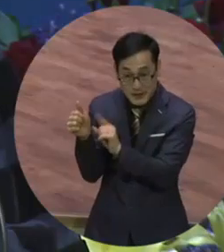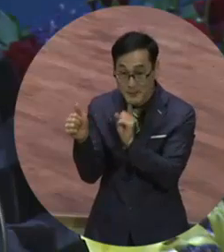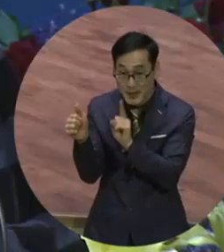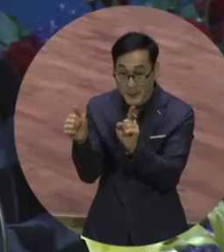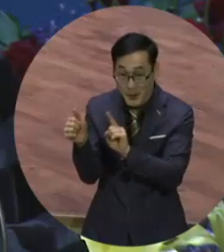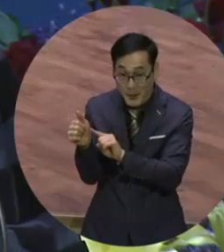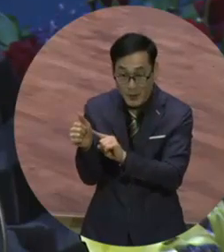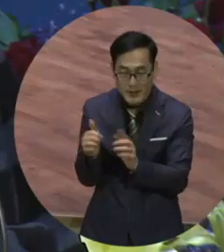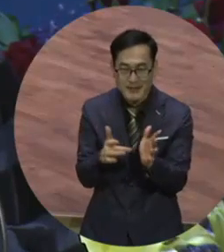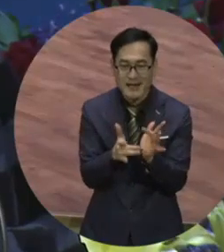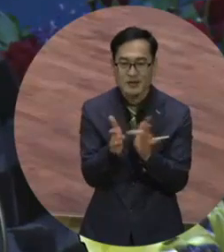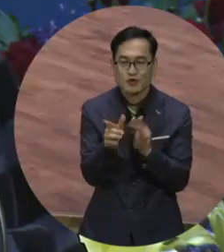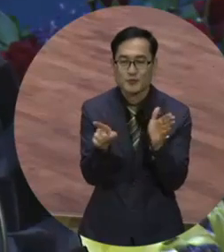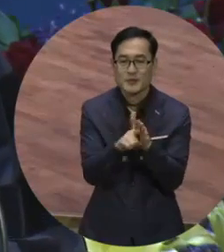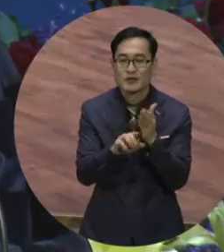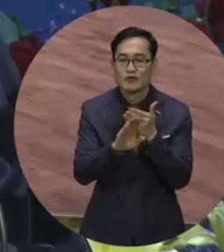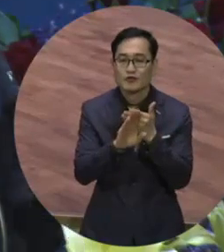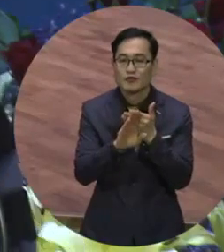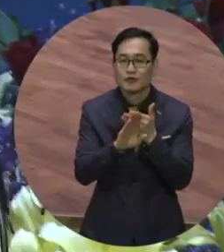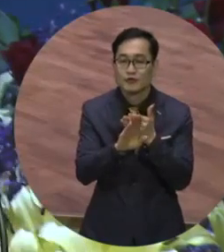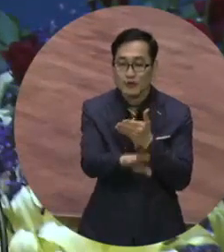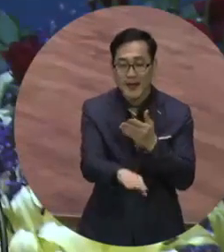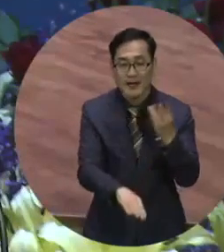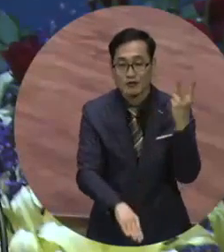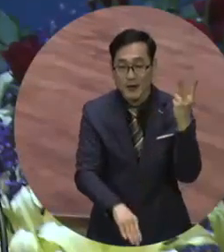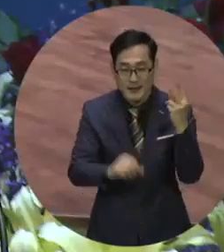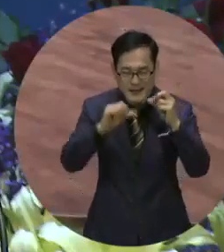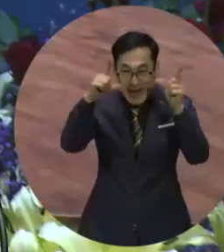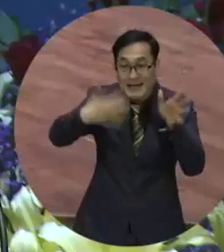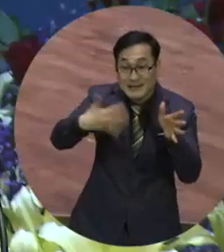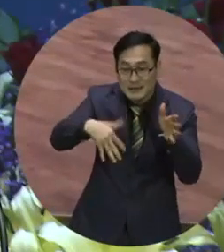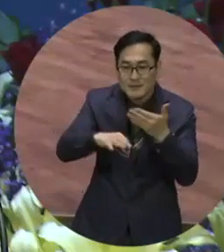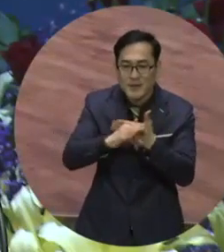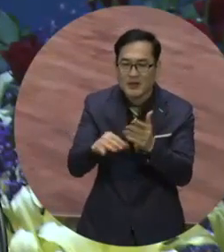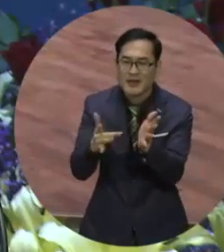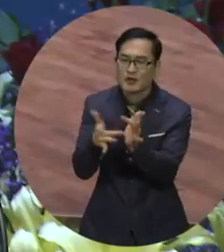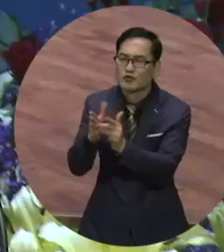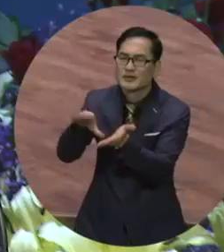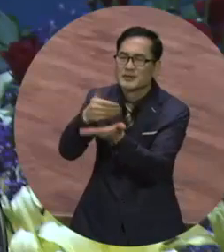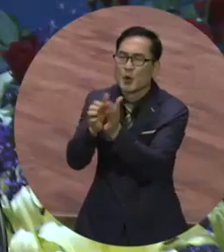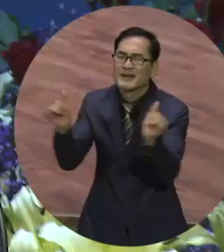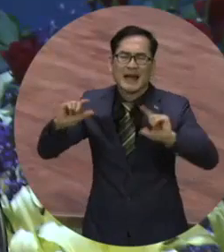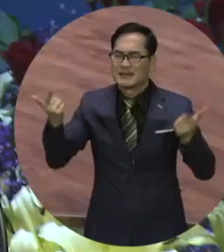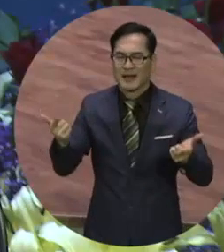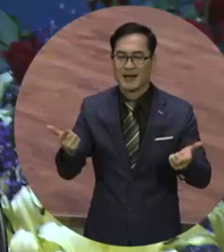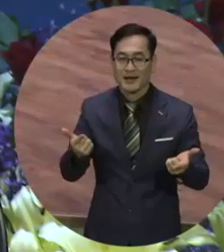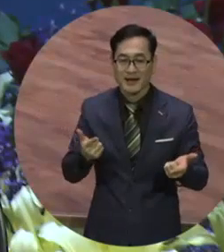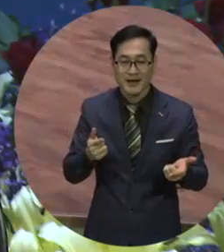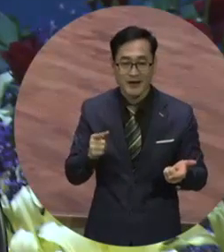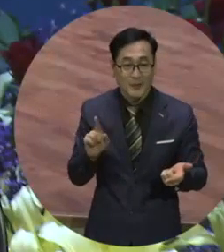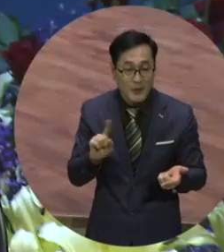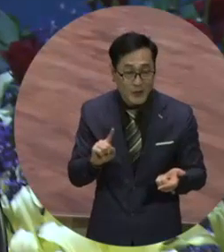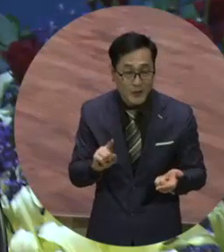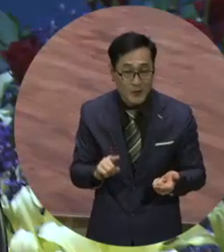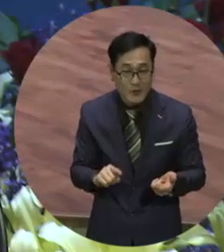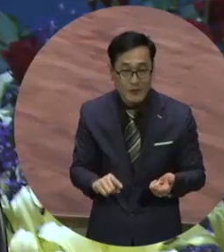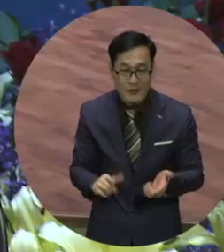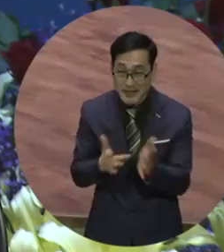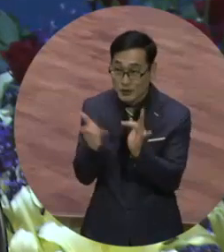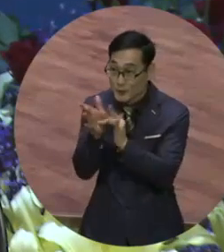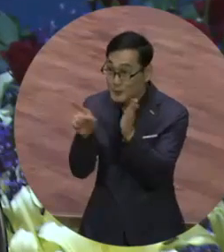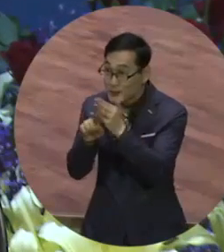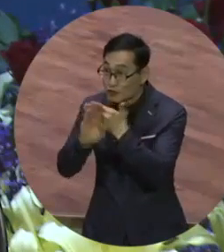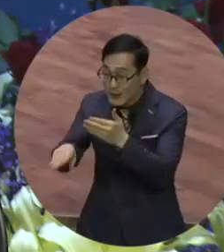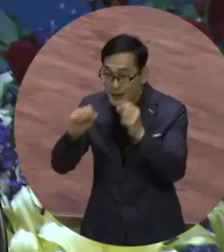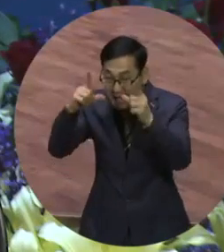예수를 믿은 후에 두 가지 깨닫지 못하면 그리스도인이 아니다. 예수를 믿는데 두 가지를 깨닫지 못하면 그리스도인이